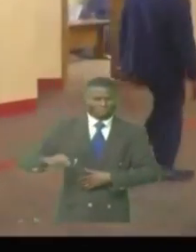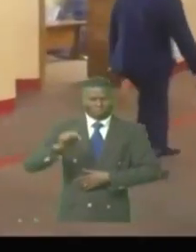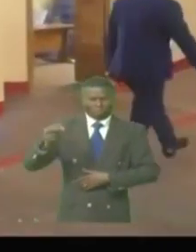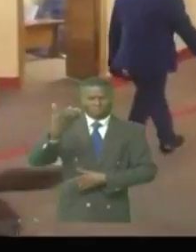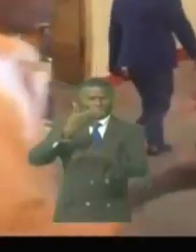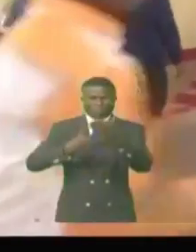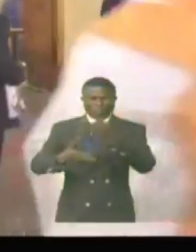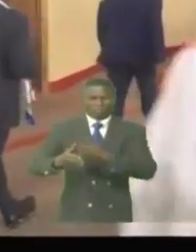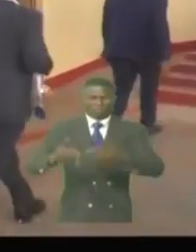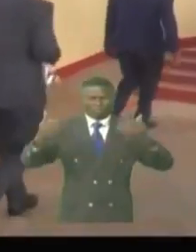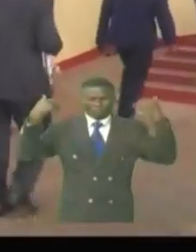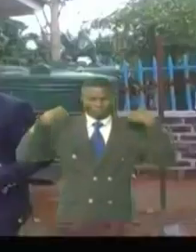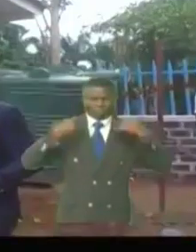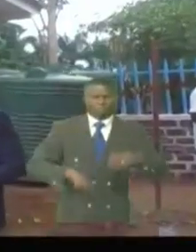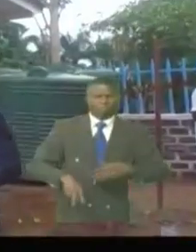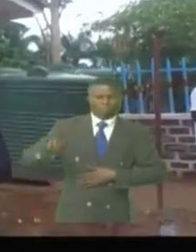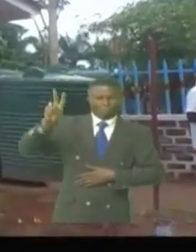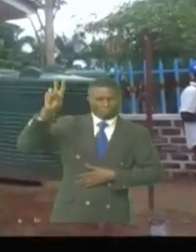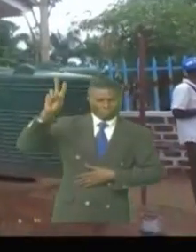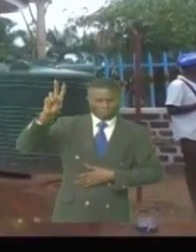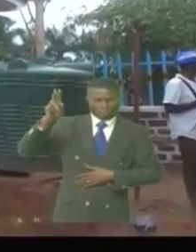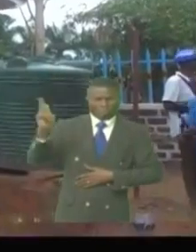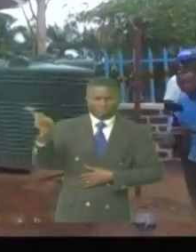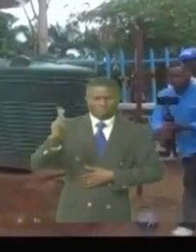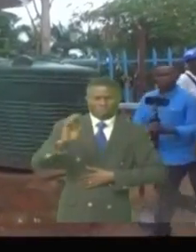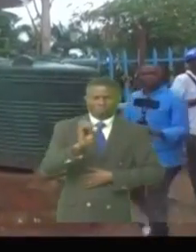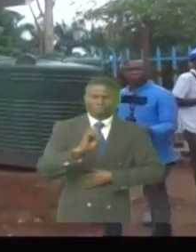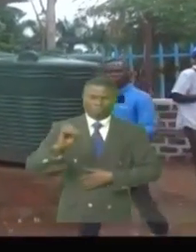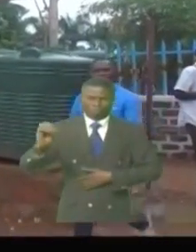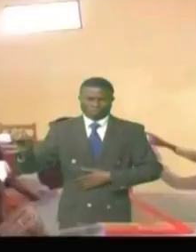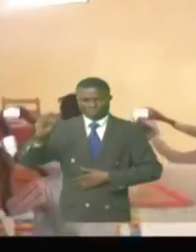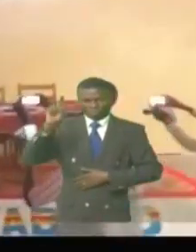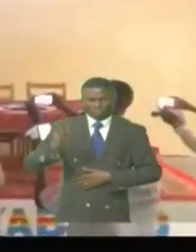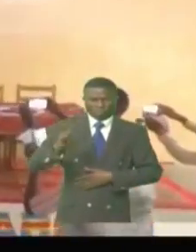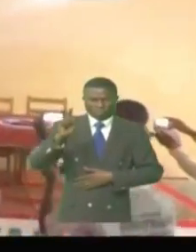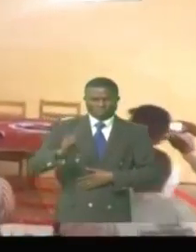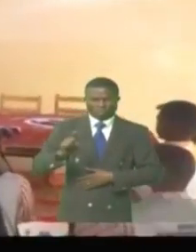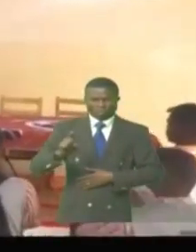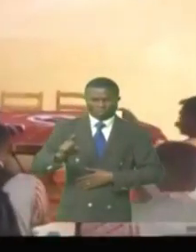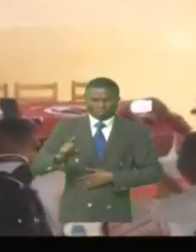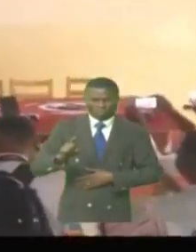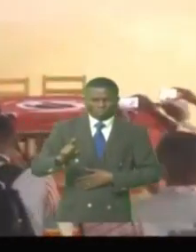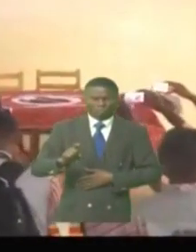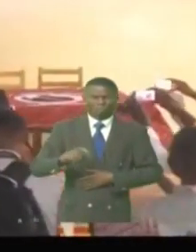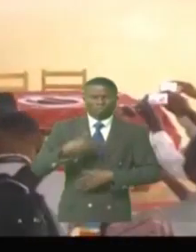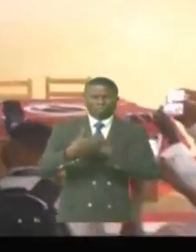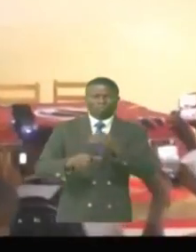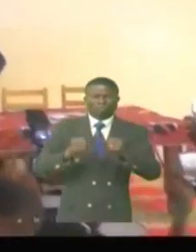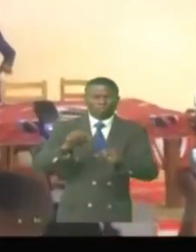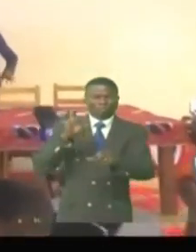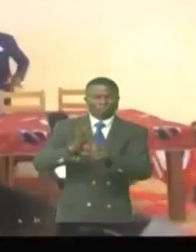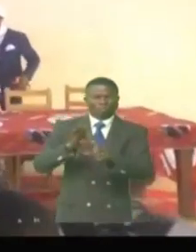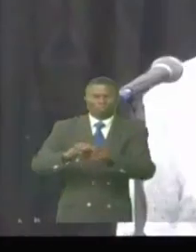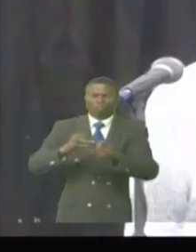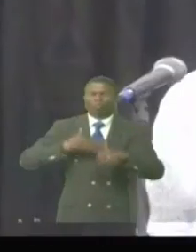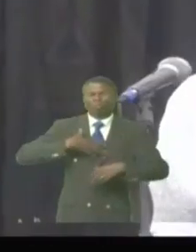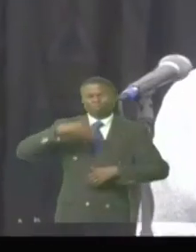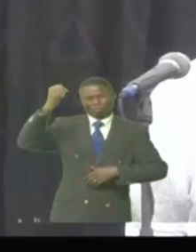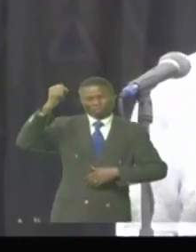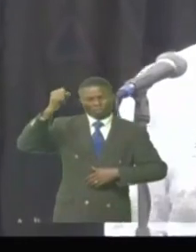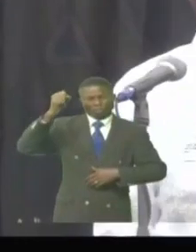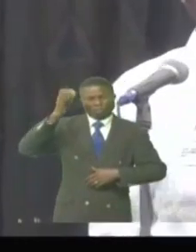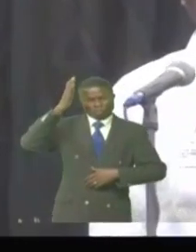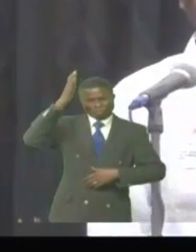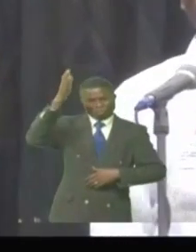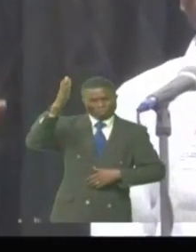représenté les numéros 1 de l'UDPS, les Kassai Oriental doit rééditer de nouveau l'exploit aux élections générales de cette année